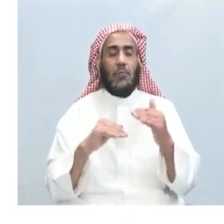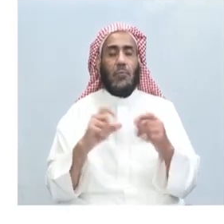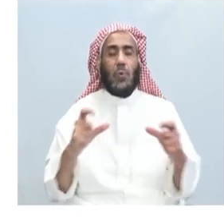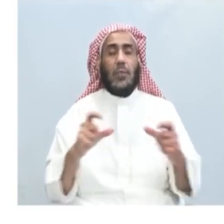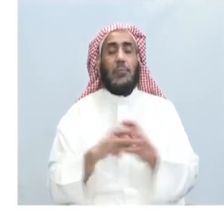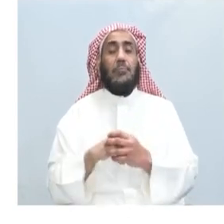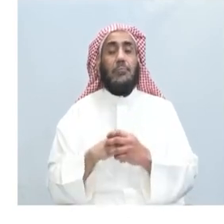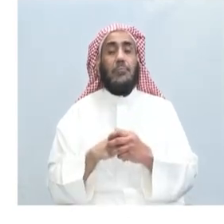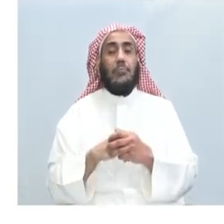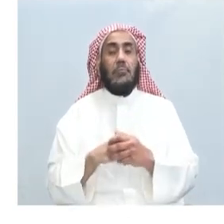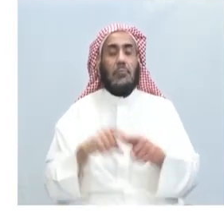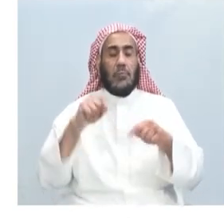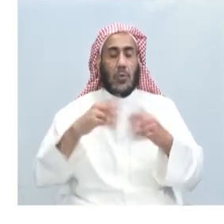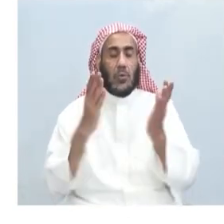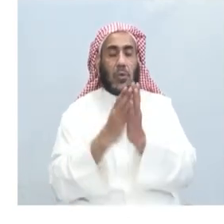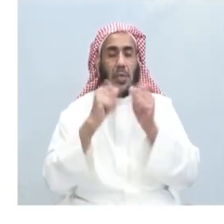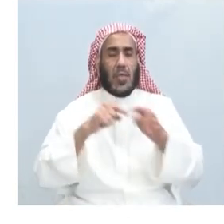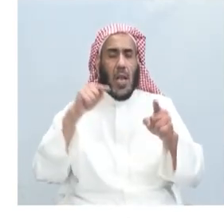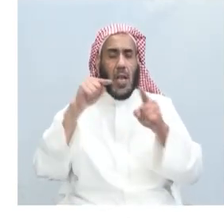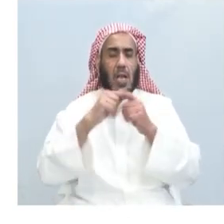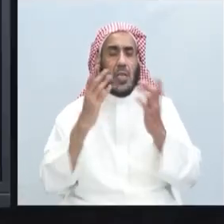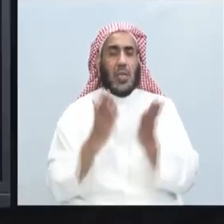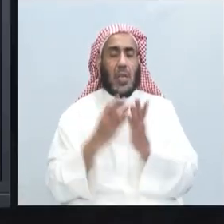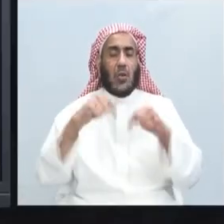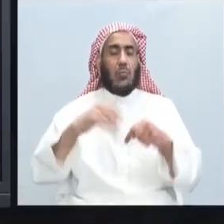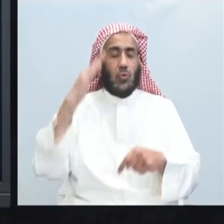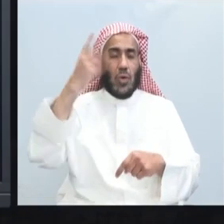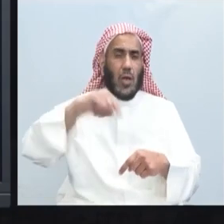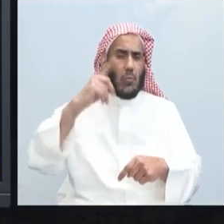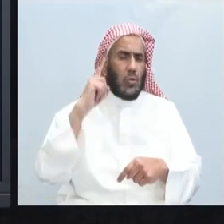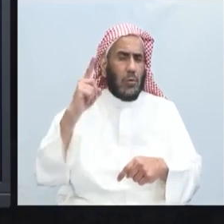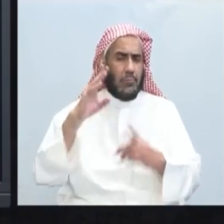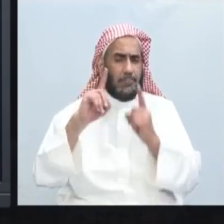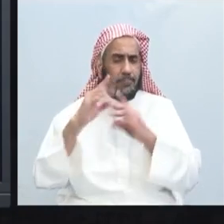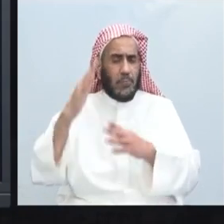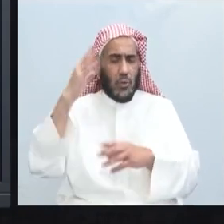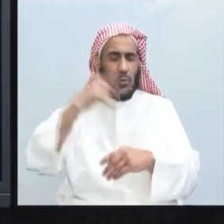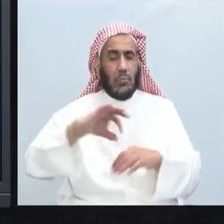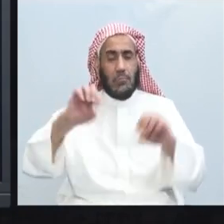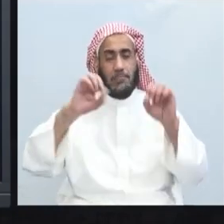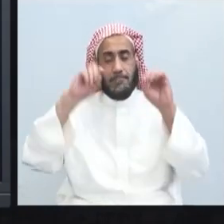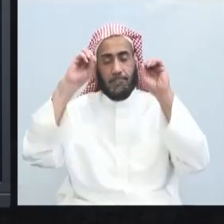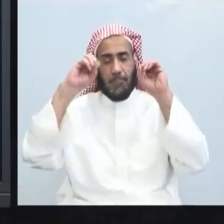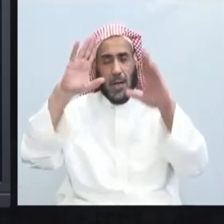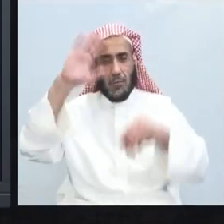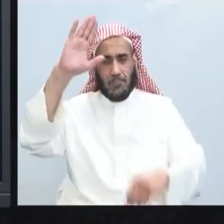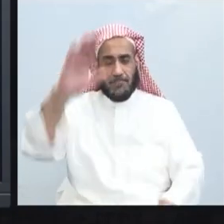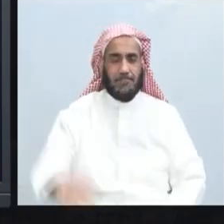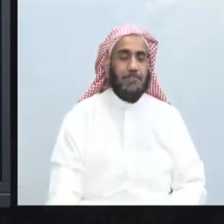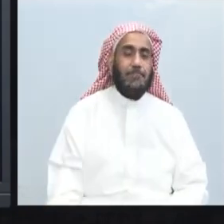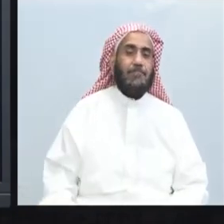المعادله الى هنا طلابي نصل الى نهايه درسنا لهذا اليوم شكرا لكم لحسن استماعكم والسلام عليكم ورحمه الله